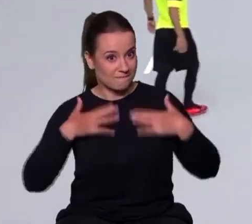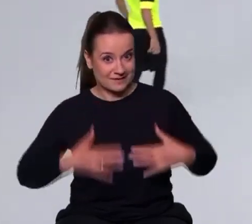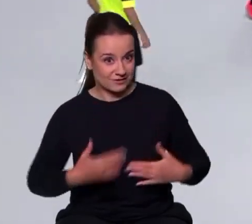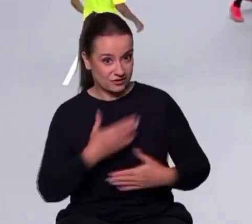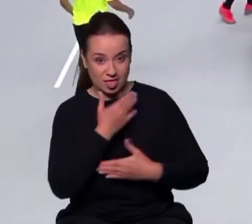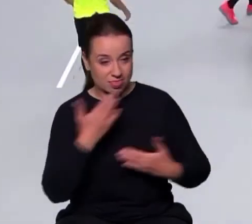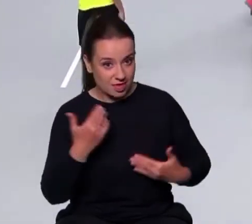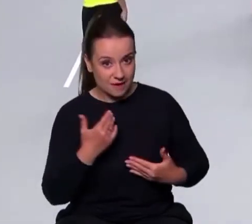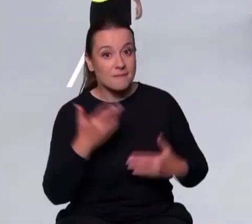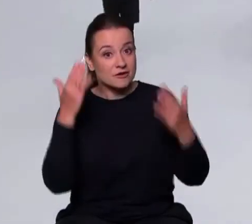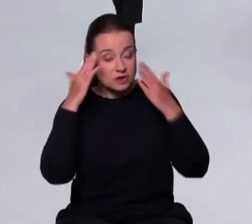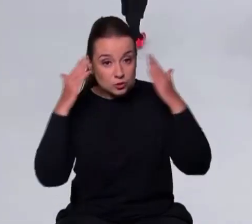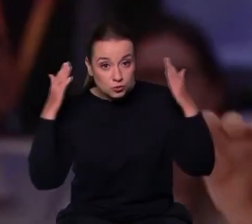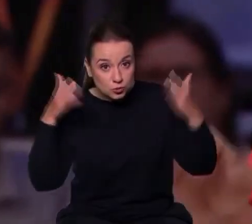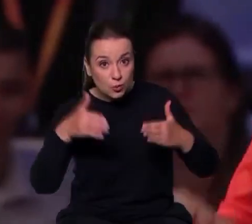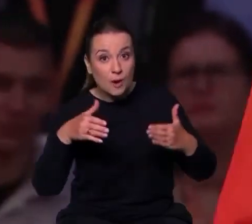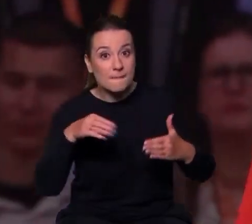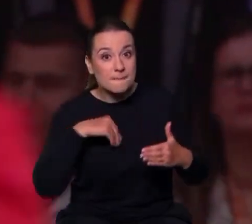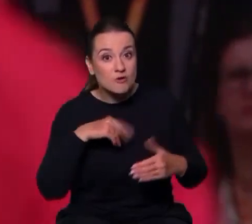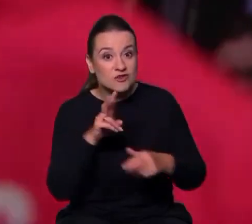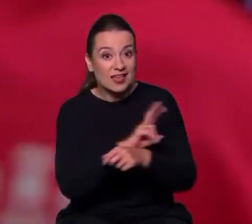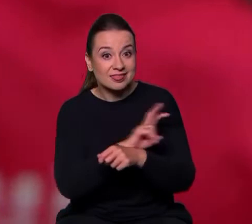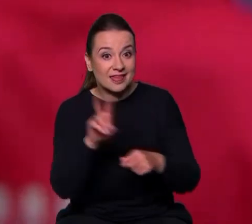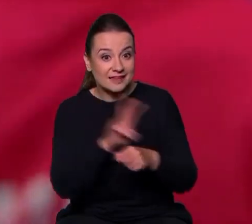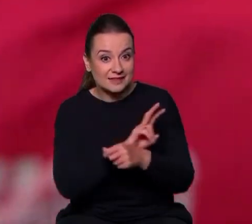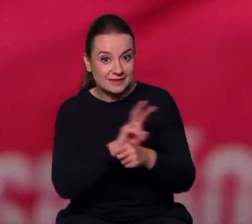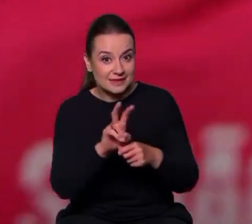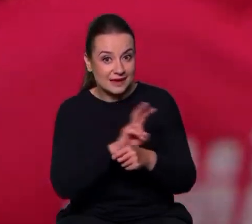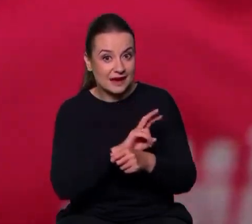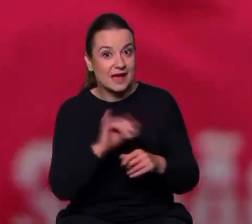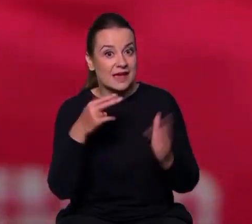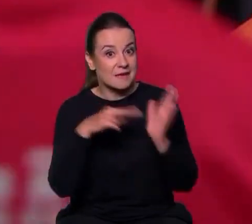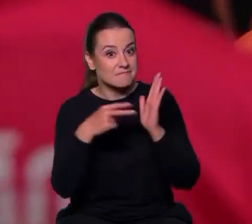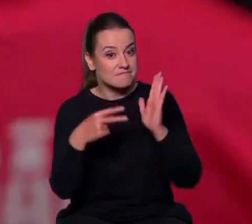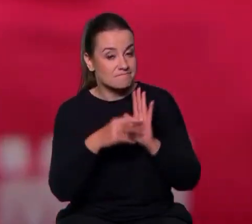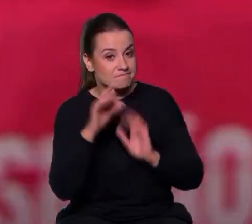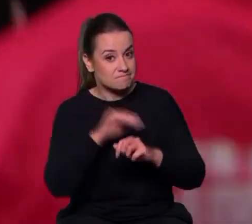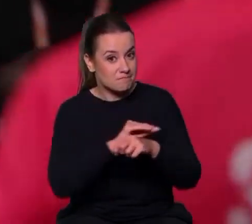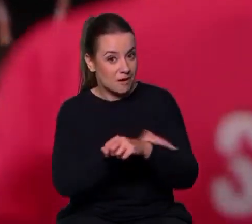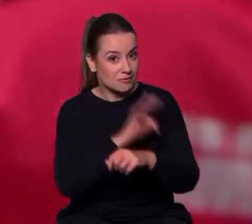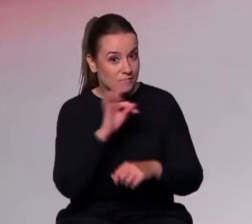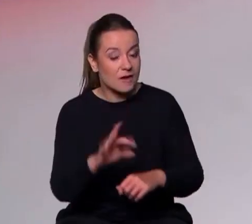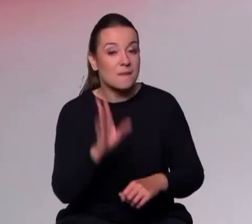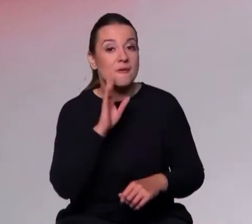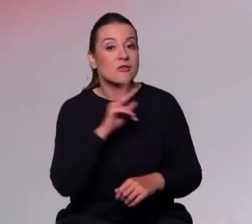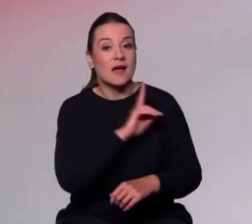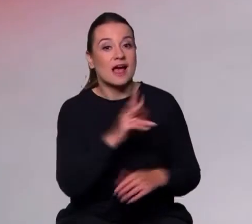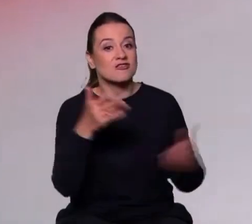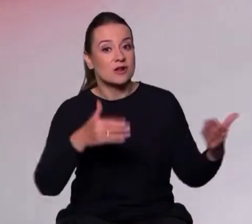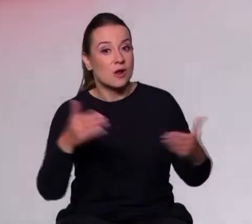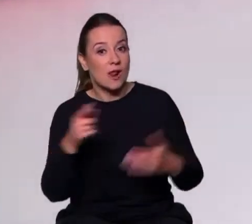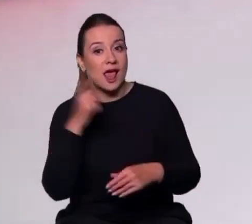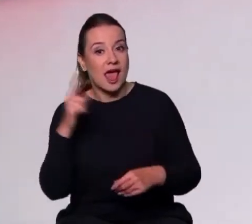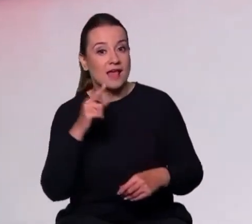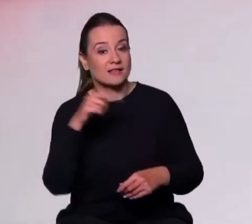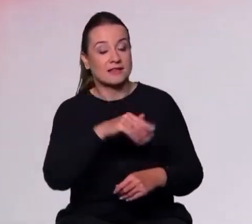można się skupić właśnie na tej technice i na strategii tego sportu. Podobno w każdym z klubów ekstraklasy jest